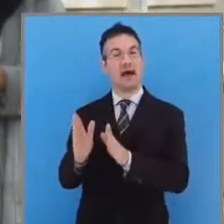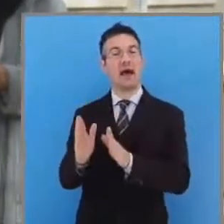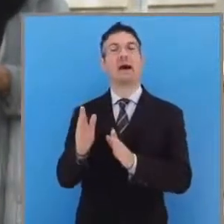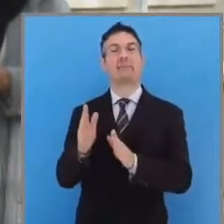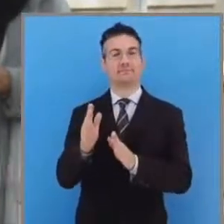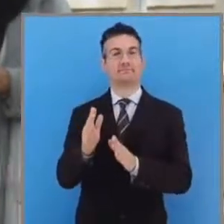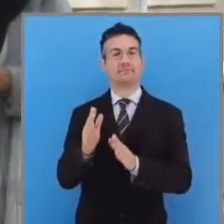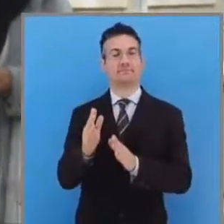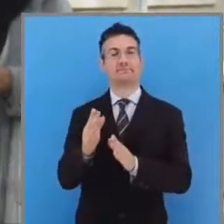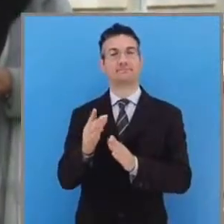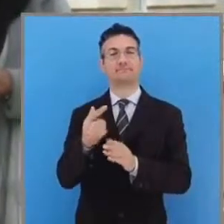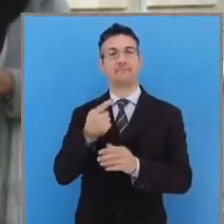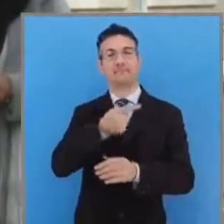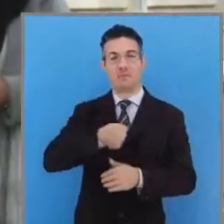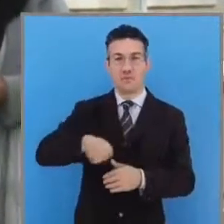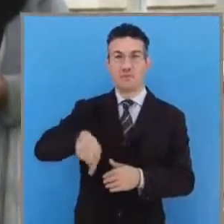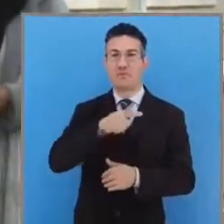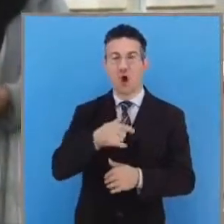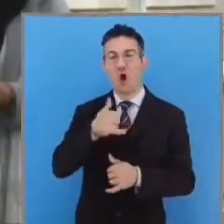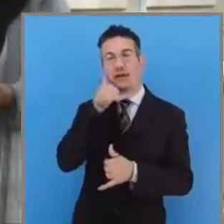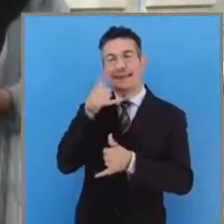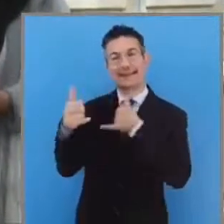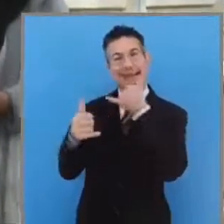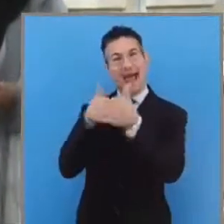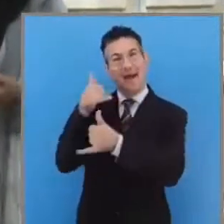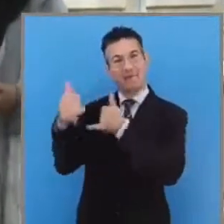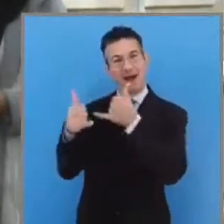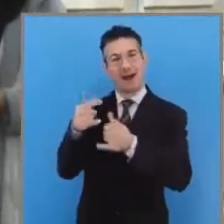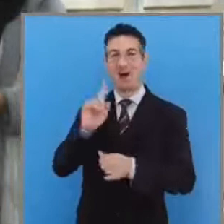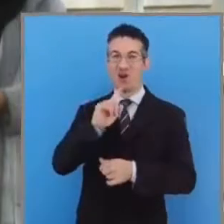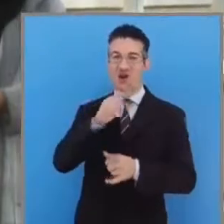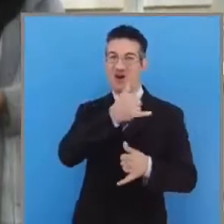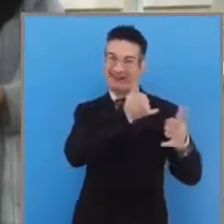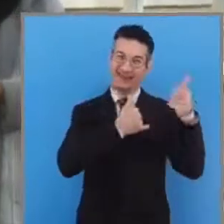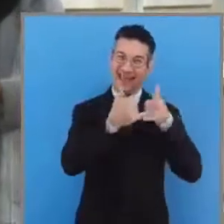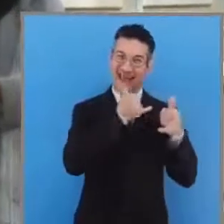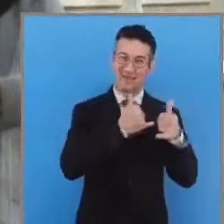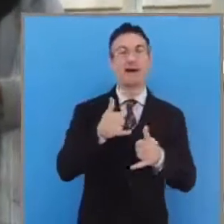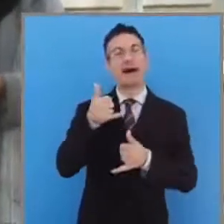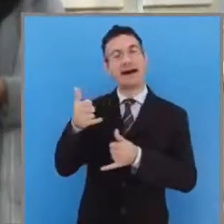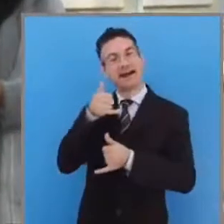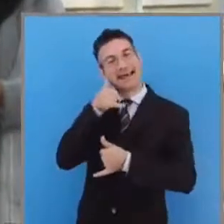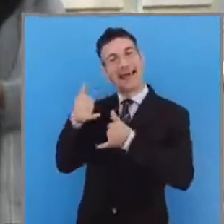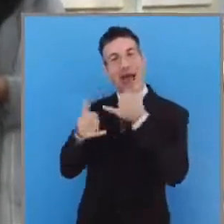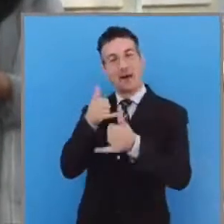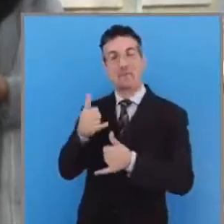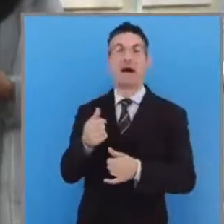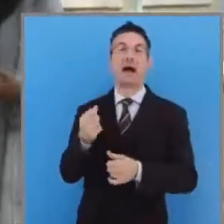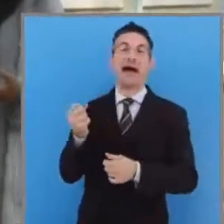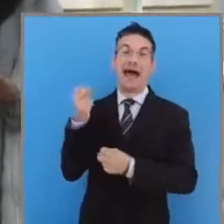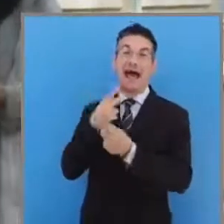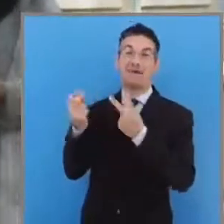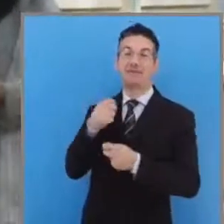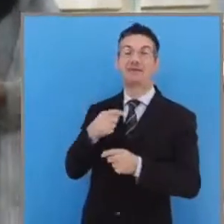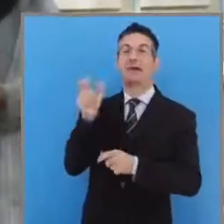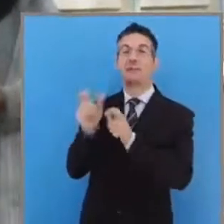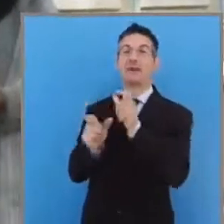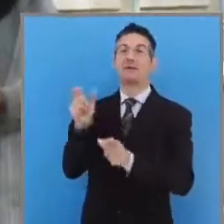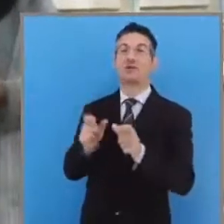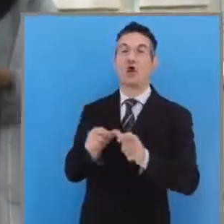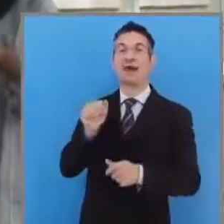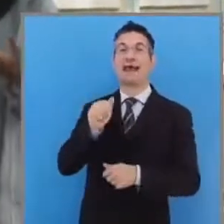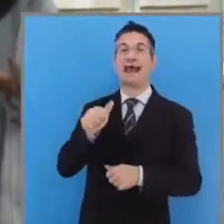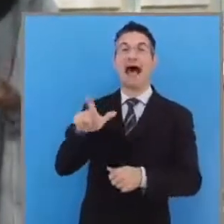cittadini, cioè saremo noi a chiamare i cittadini che ci verranno segnalati dalle ASL perché identificati ovviamente cittadini